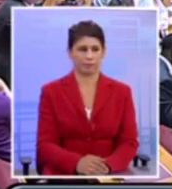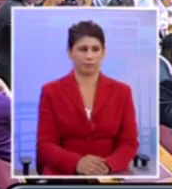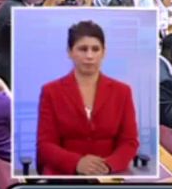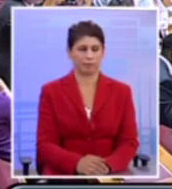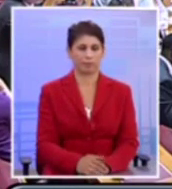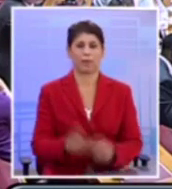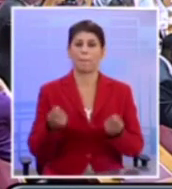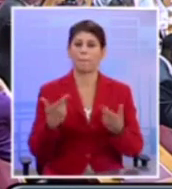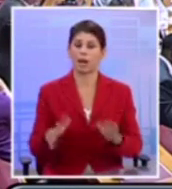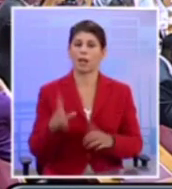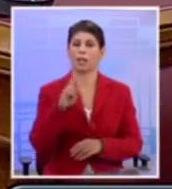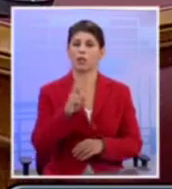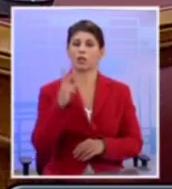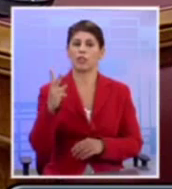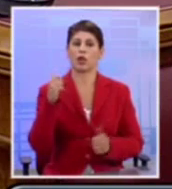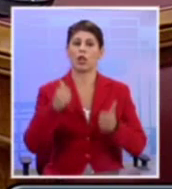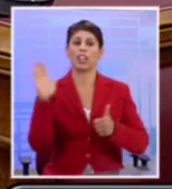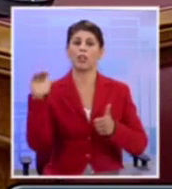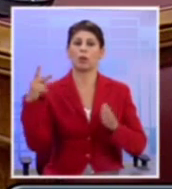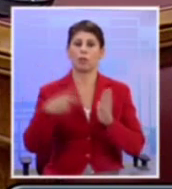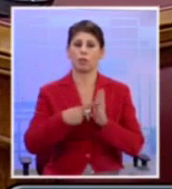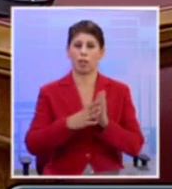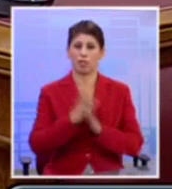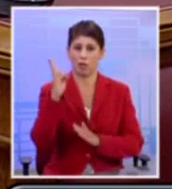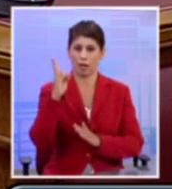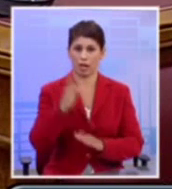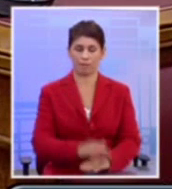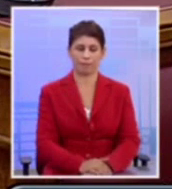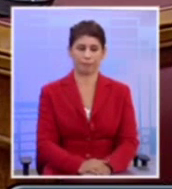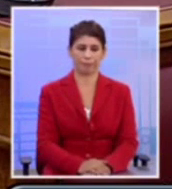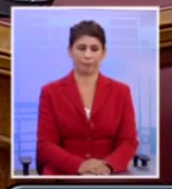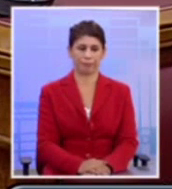που έδωσε στις 22 Ιουλίου του 2012,